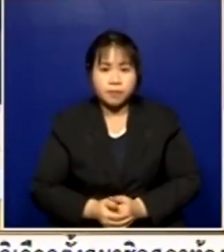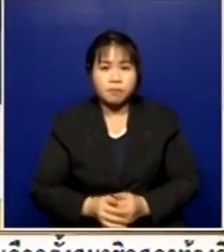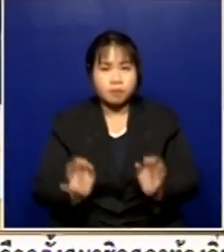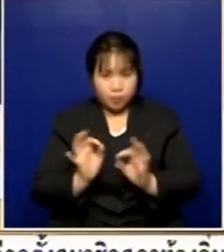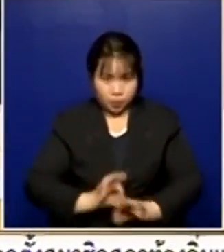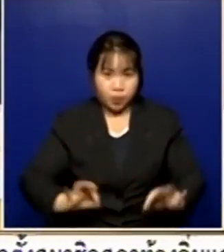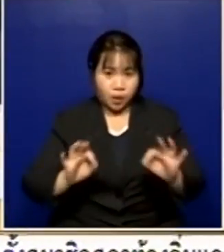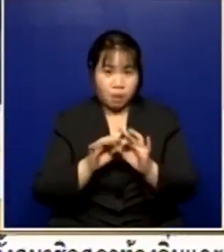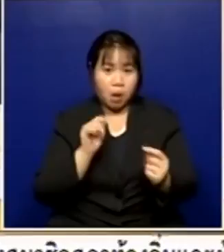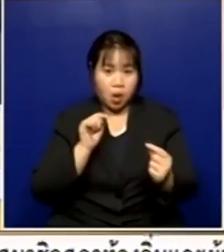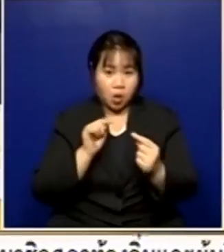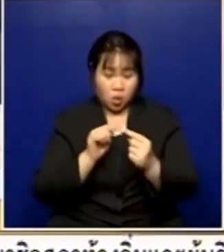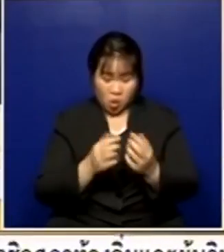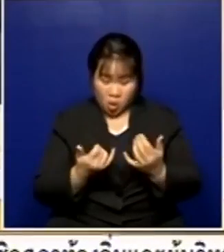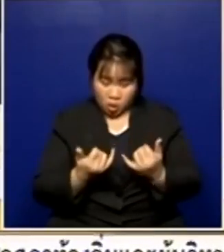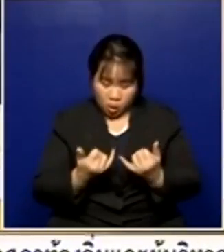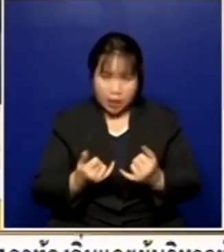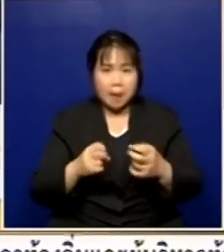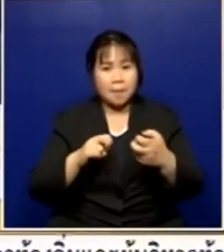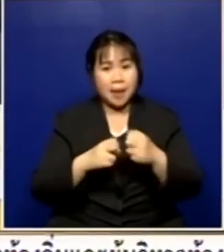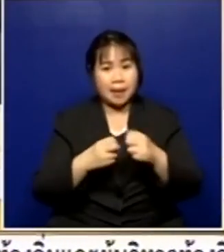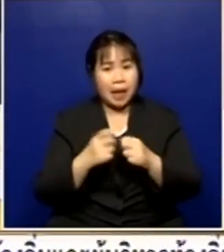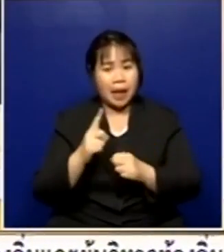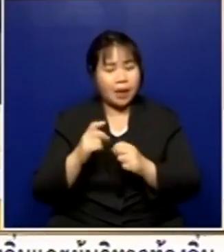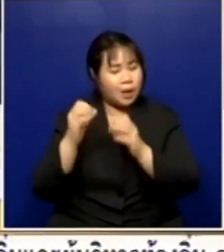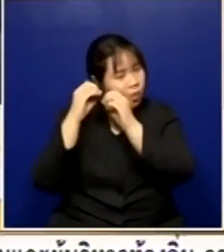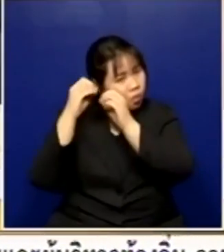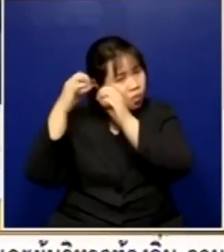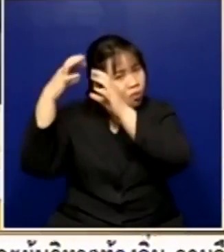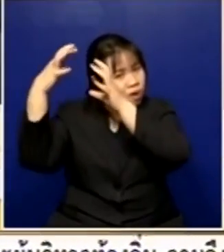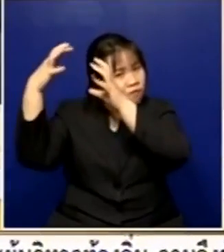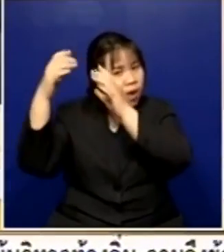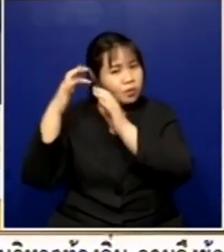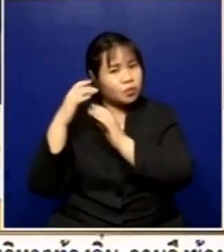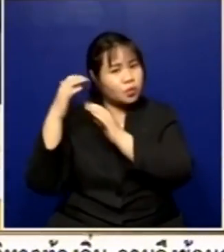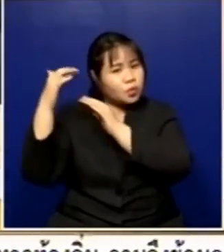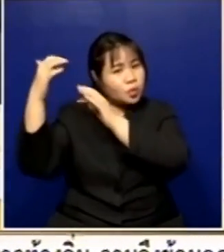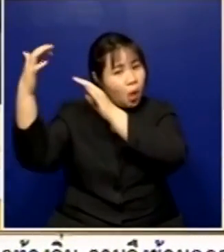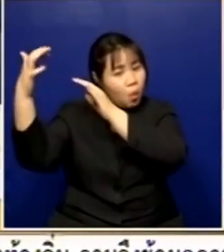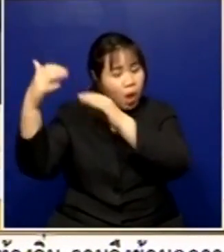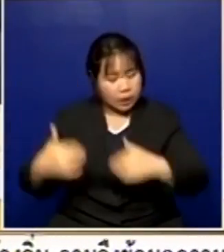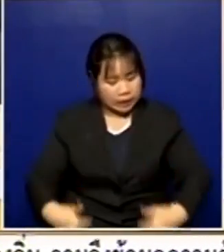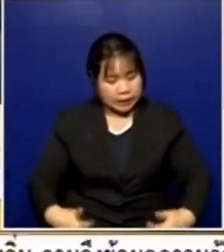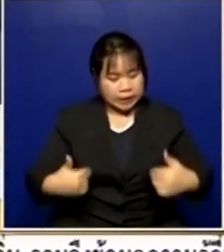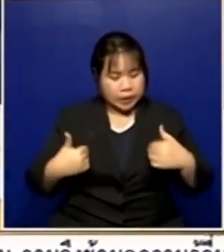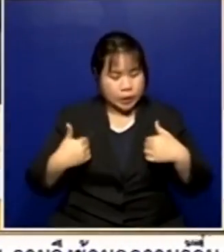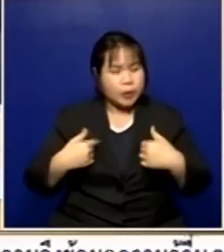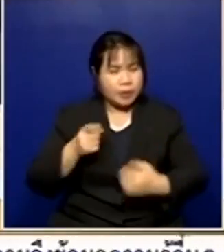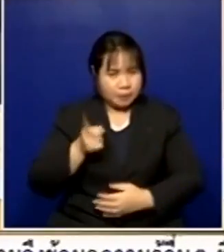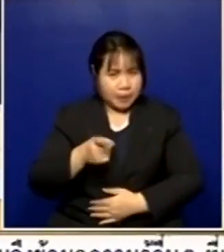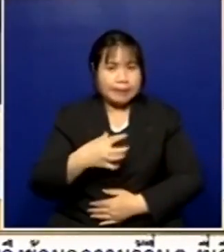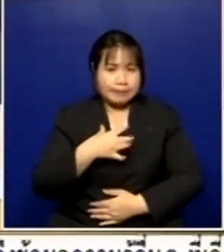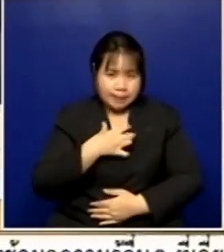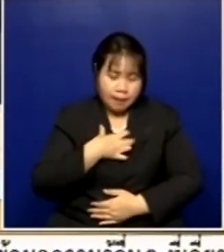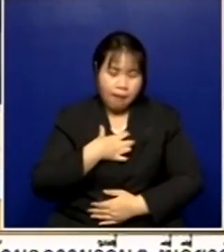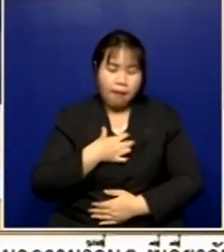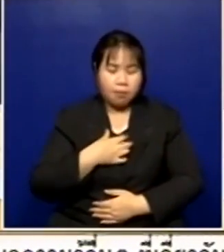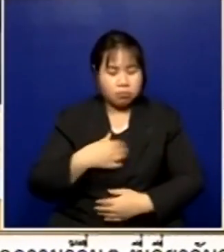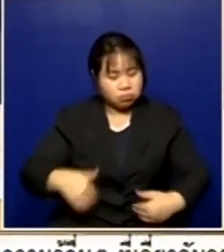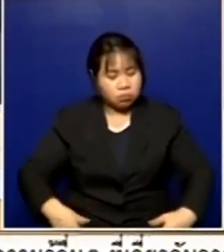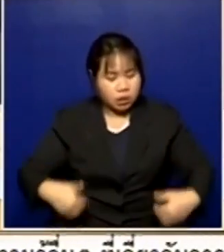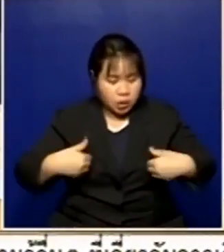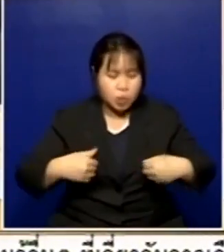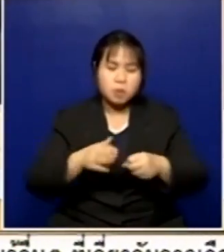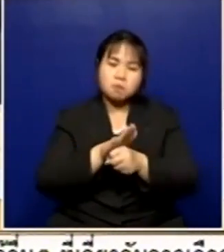เฉพาะอย่างยิ่งในห้วงยามที่ความฝันความหวังหรือการดำเนินชีวิตด้วยความปกติพอเพียงของประชาชน